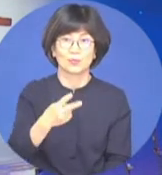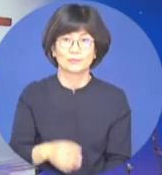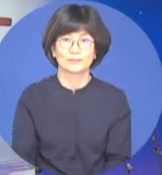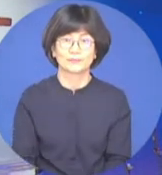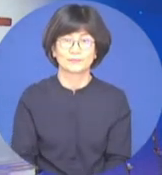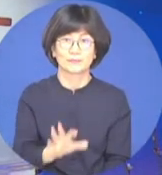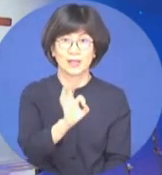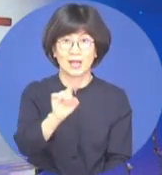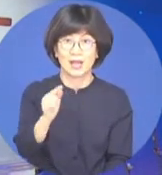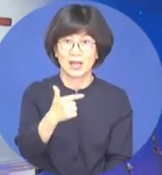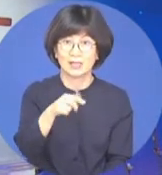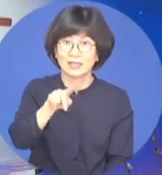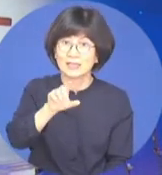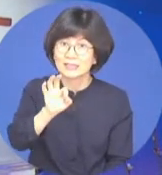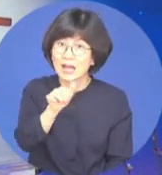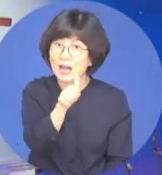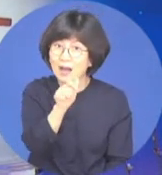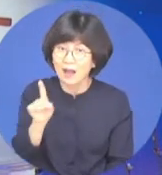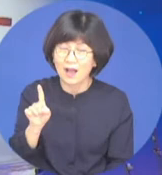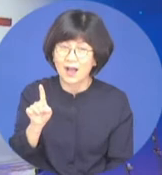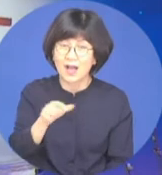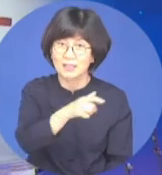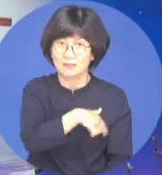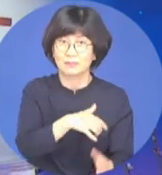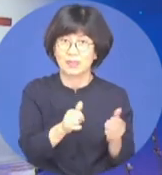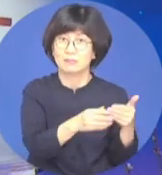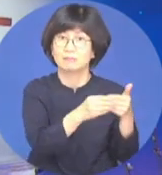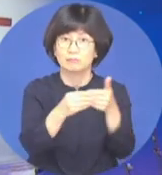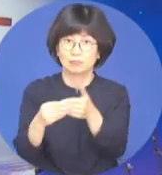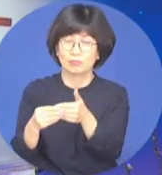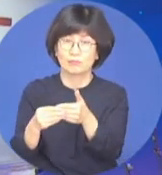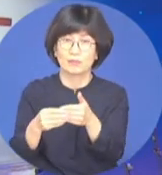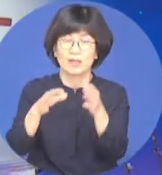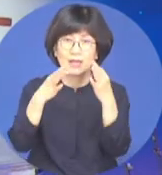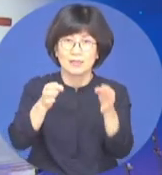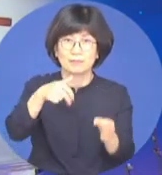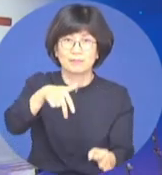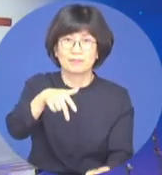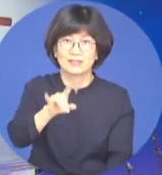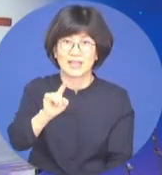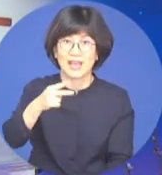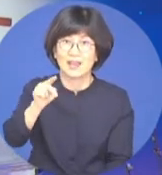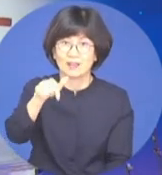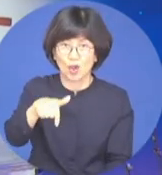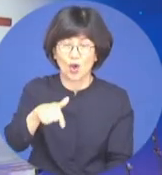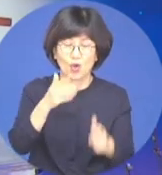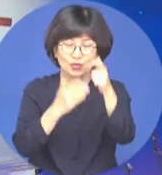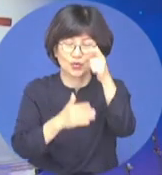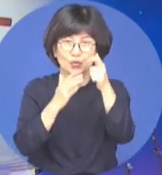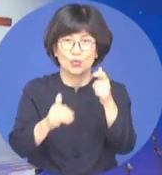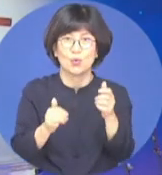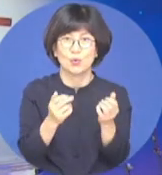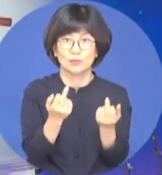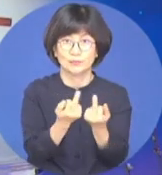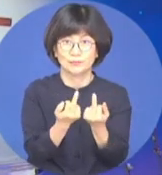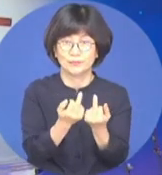안상아 집사님이 전도를 하셨습니다. 김재덕 우리 성도님이십니다. 아내가